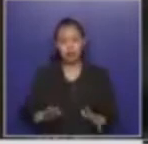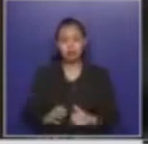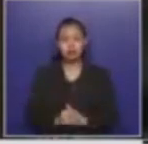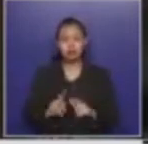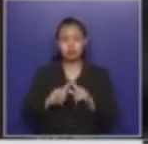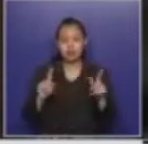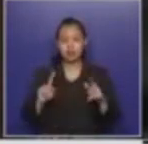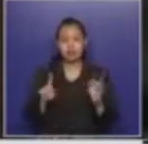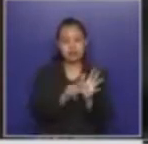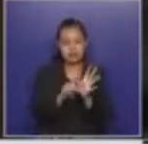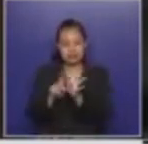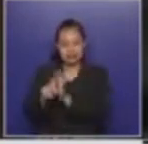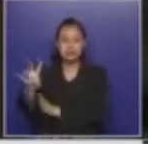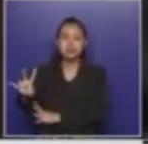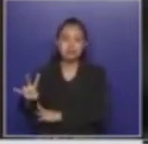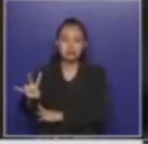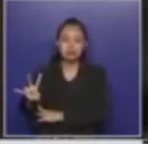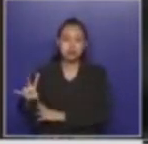ตั้งแต่ 7ครั้งนะครับรวมทั้งข้างนี้ด้วยการจนงบประมาณนะครับเราย้อนกลับไปดูครับวิธีการจัดงบประมาณเหมือนเดิมก็คือจัดงบประมาณผมใช้คำว่าว่าเป็นรัฐราชการ